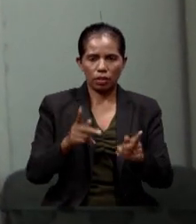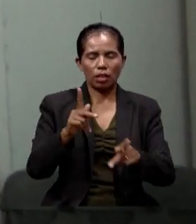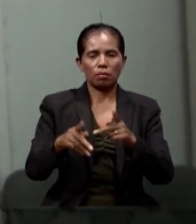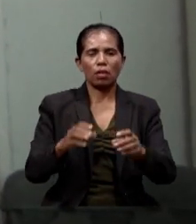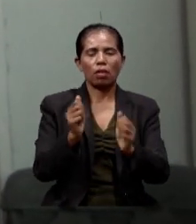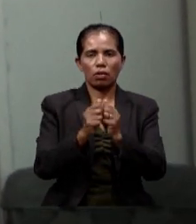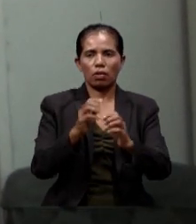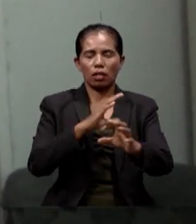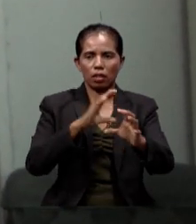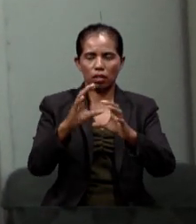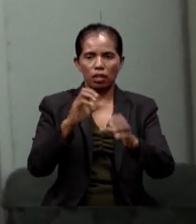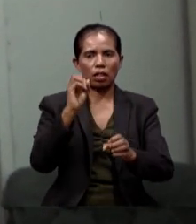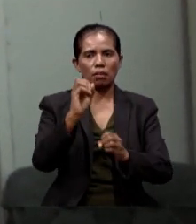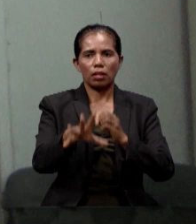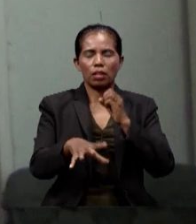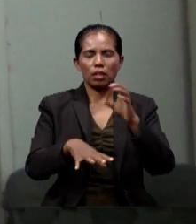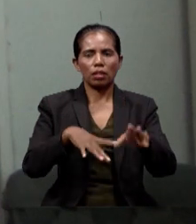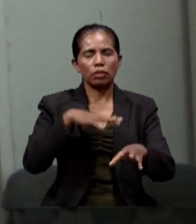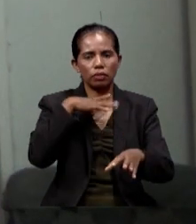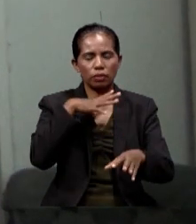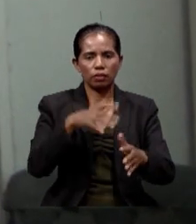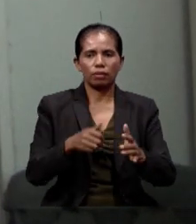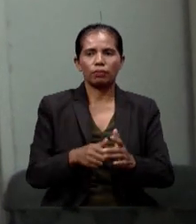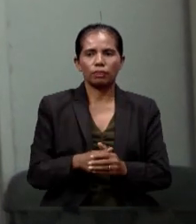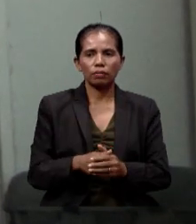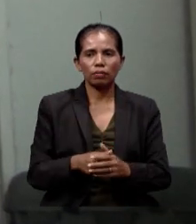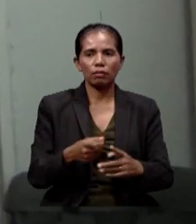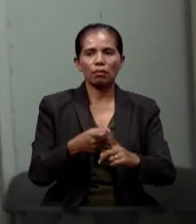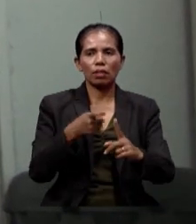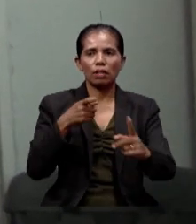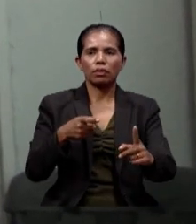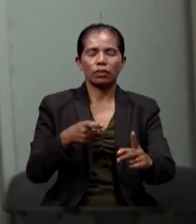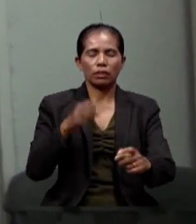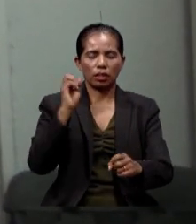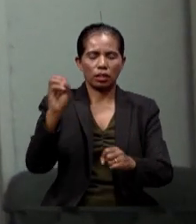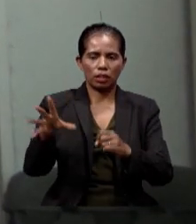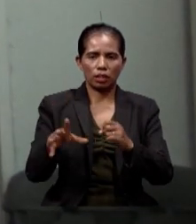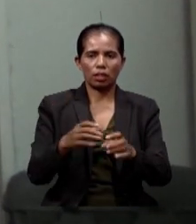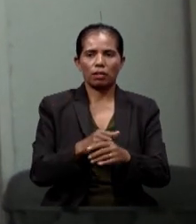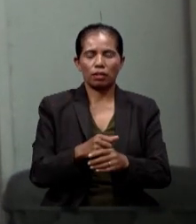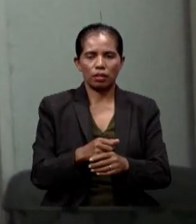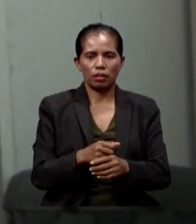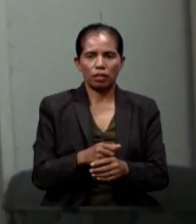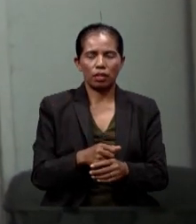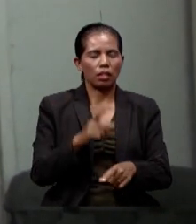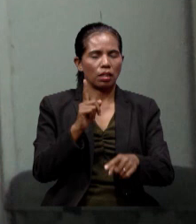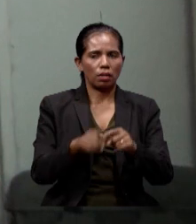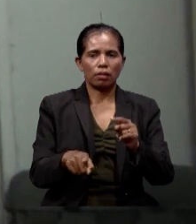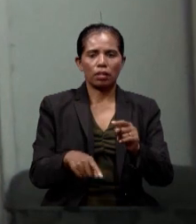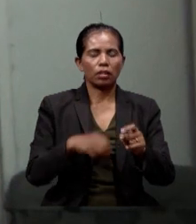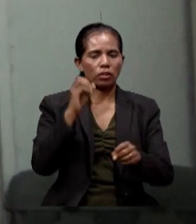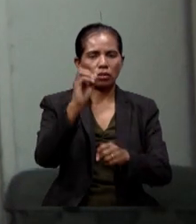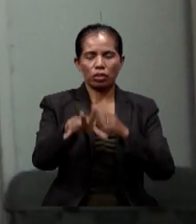care la vela so eliso ne nes saius e careta naran so e maia liur la vela sinar soy